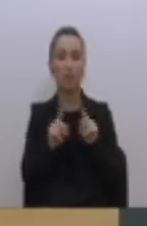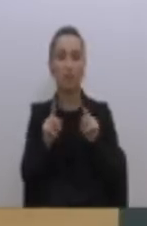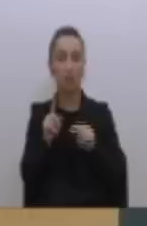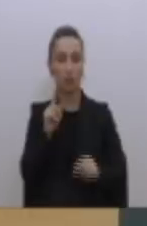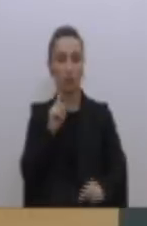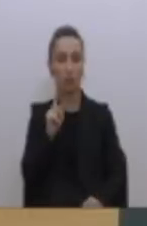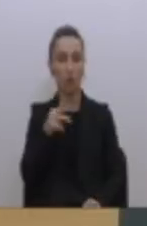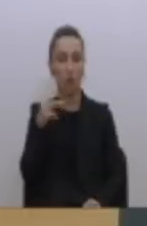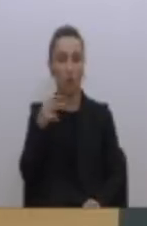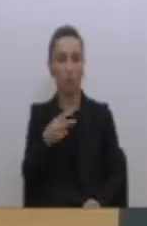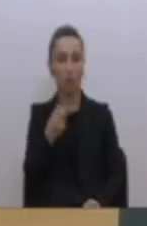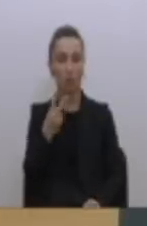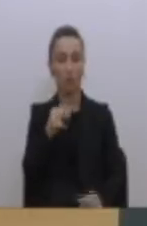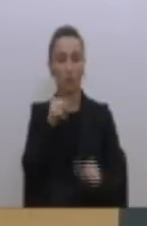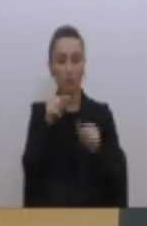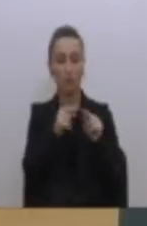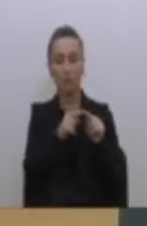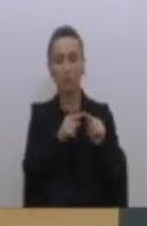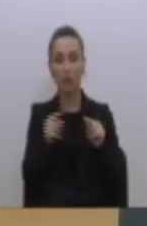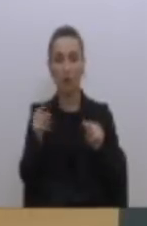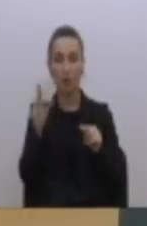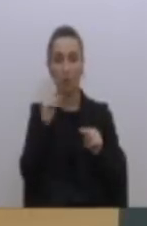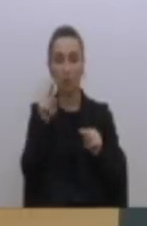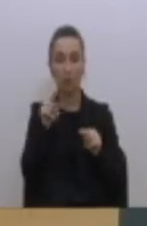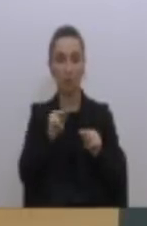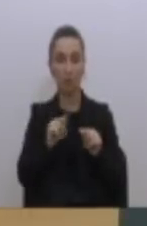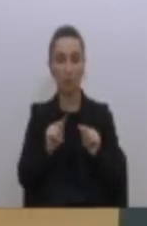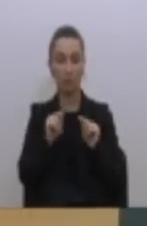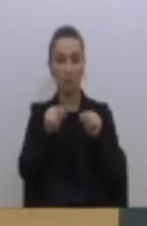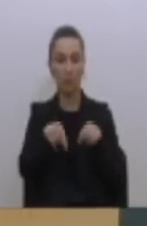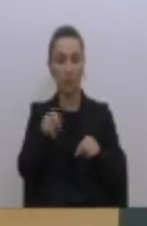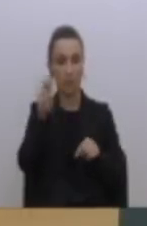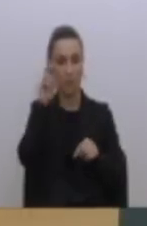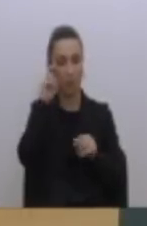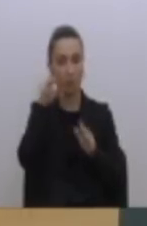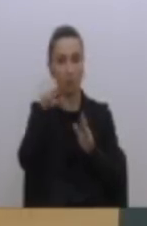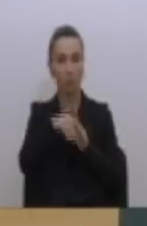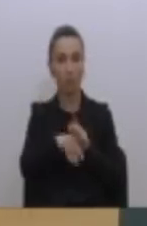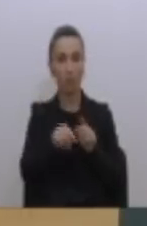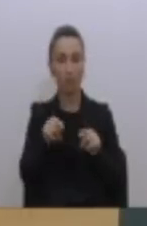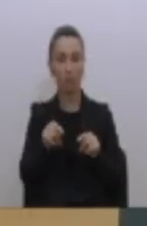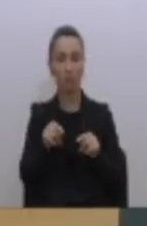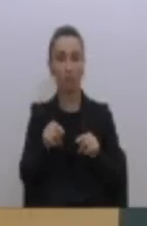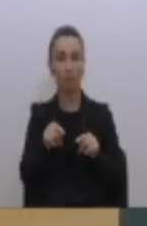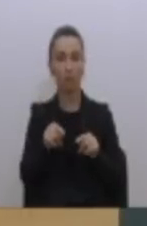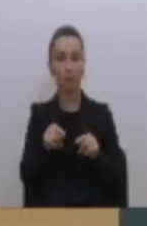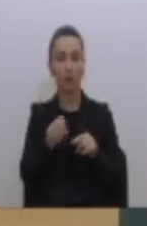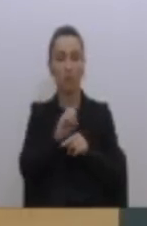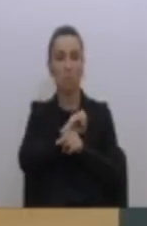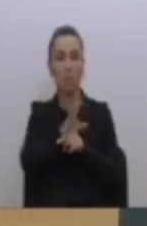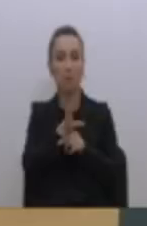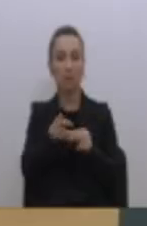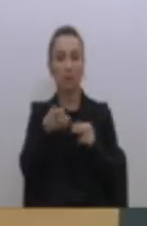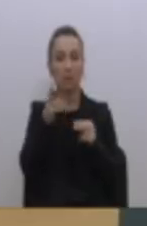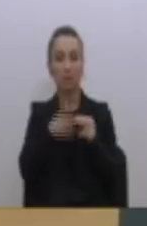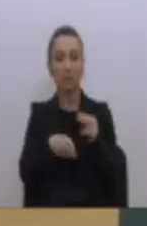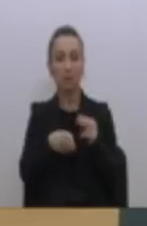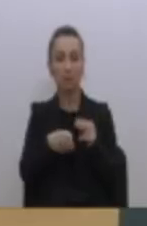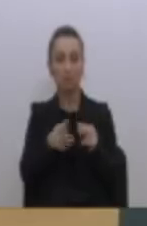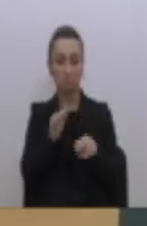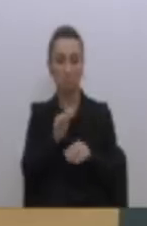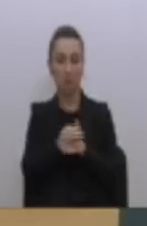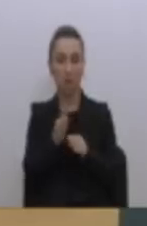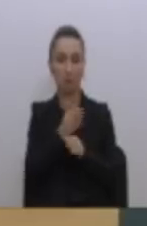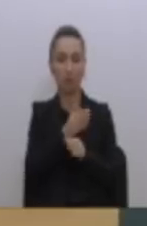რომ 2012 წლიდან, როდესაც თქვენ მობრძანდით ხელისუფლებაში, პანდემიის დასრულებამდე